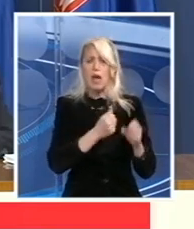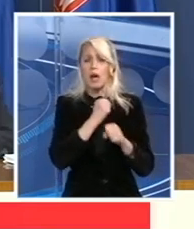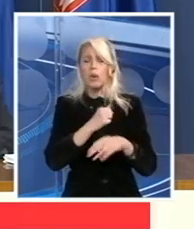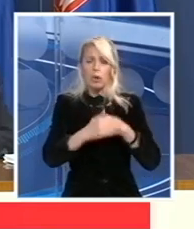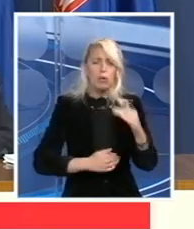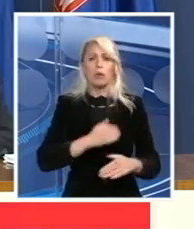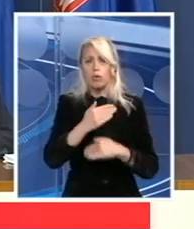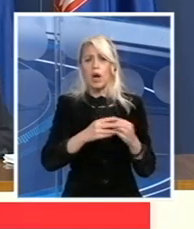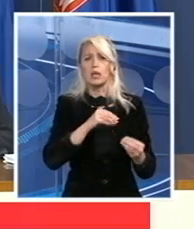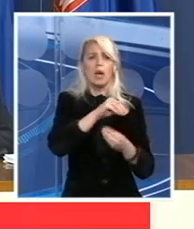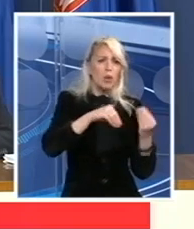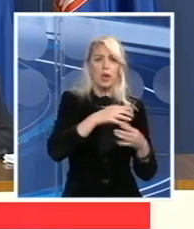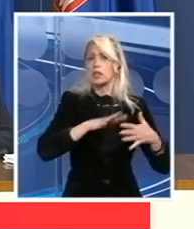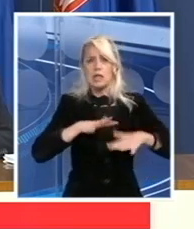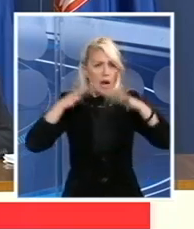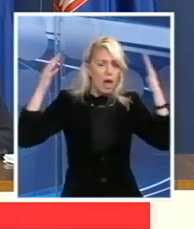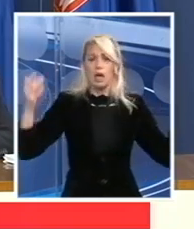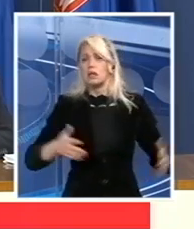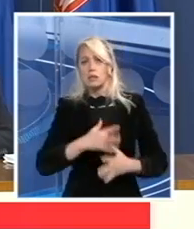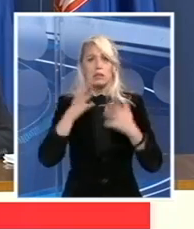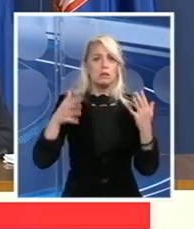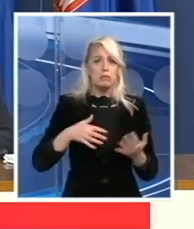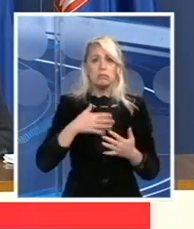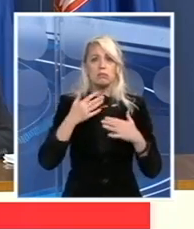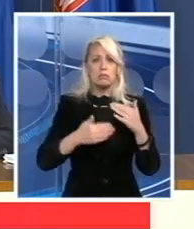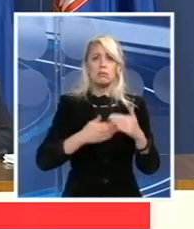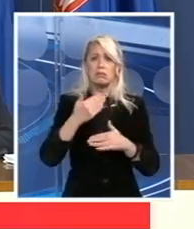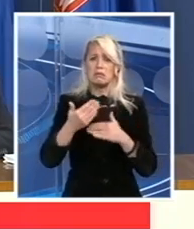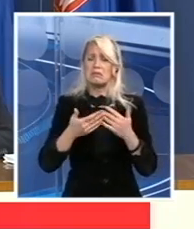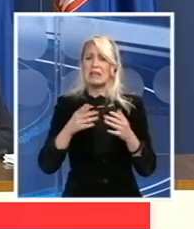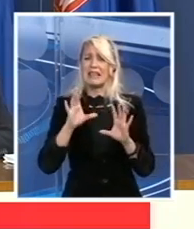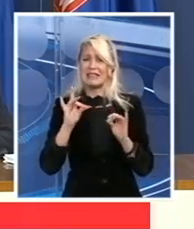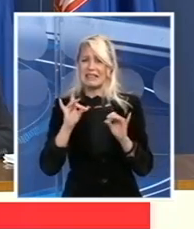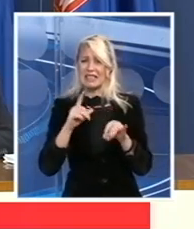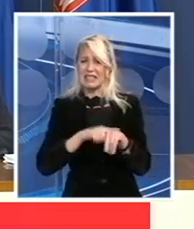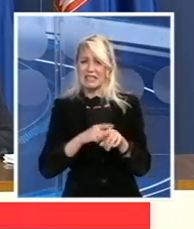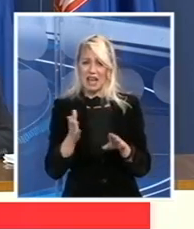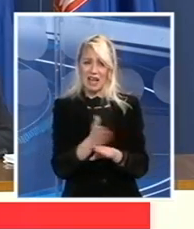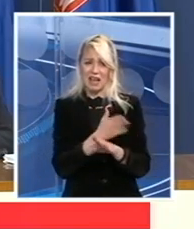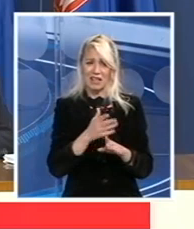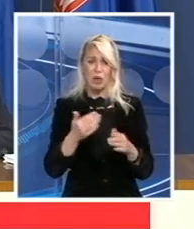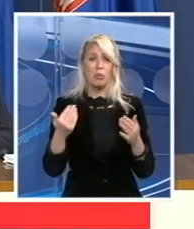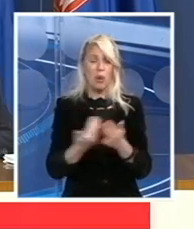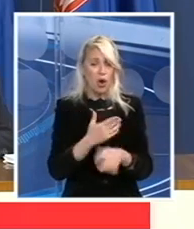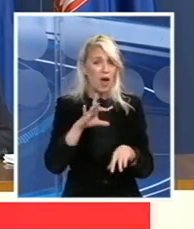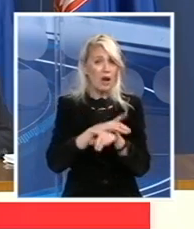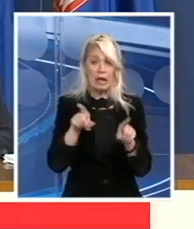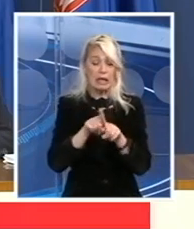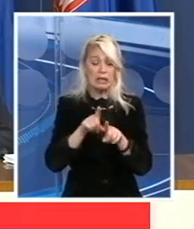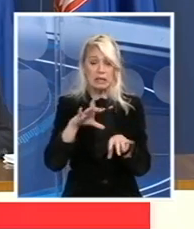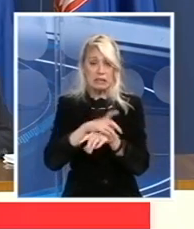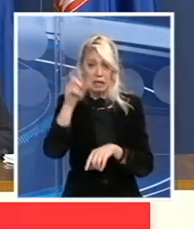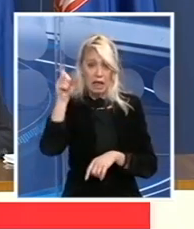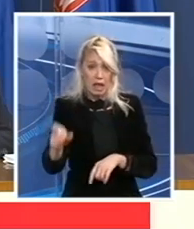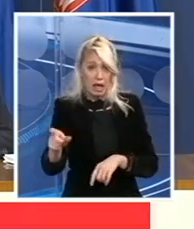porodica doživljava to što doživljava, da bi posle nekih 10 sati isti lekar pozvao, ja konkretno